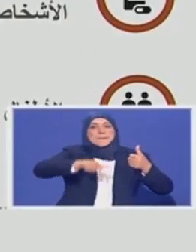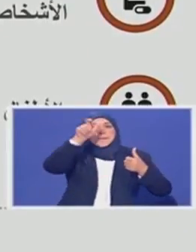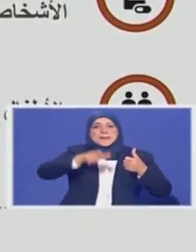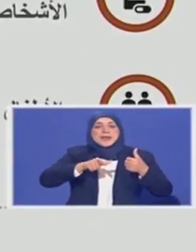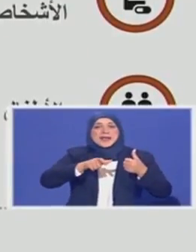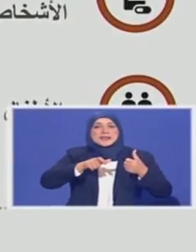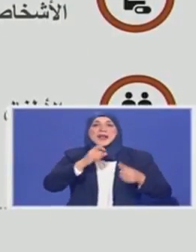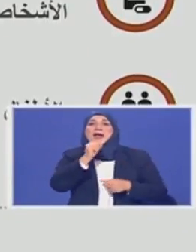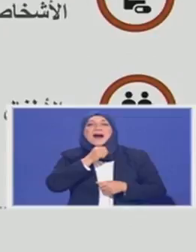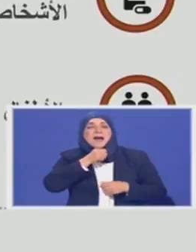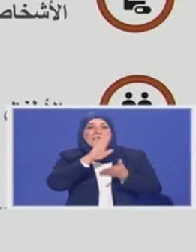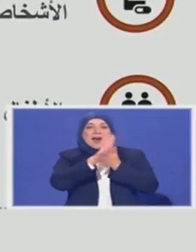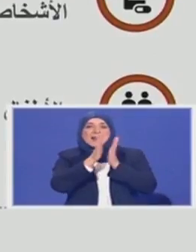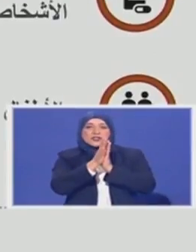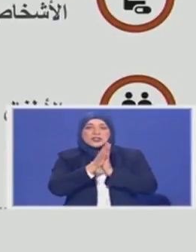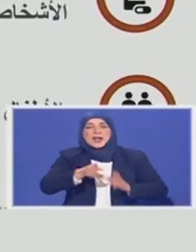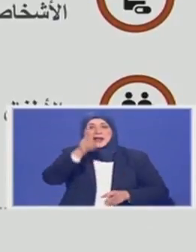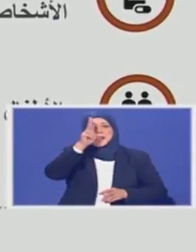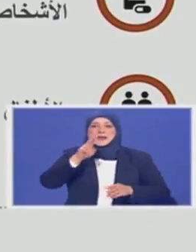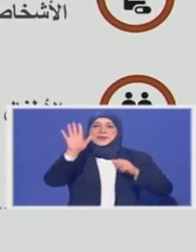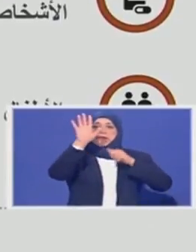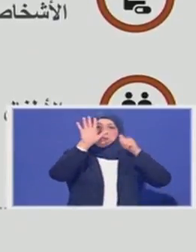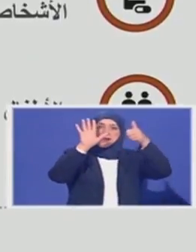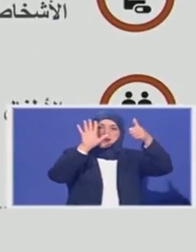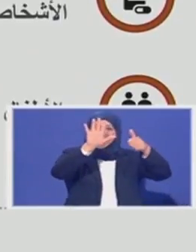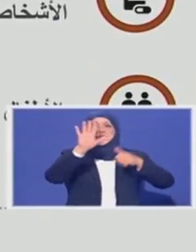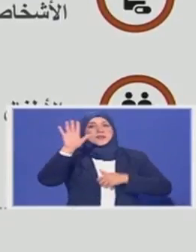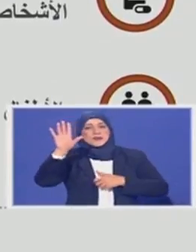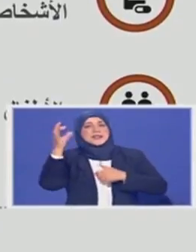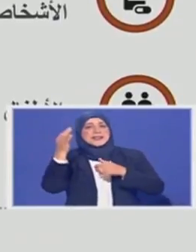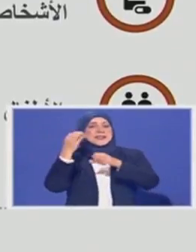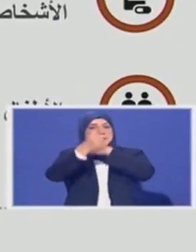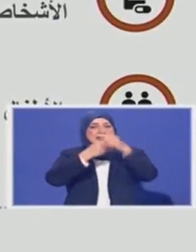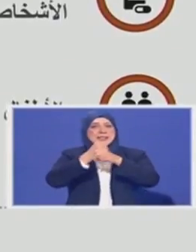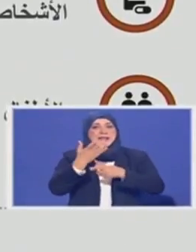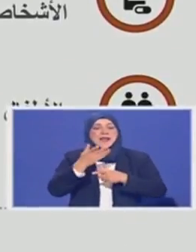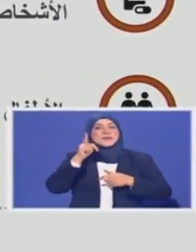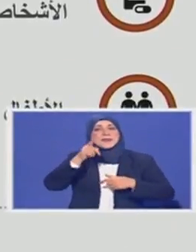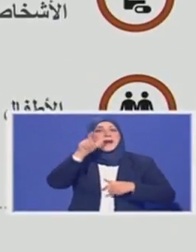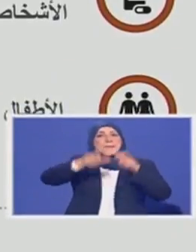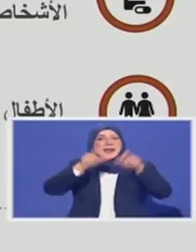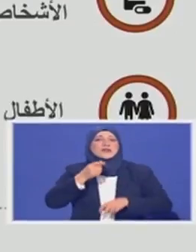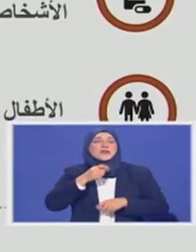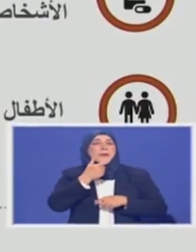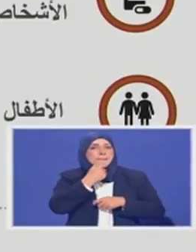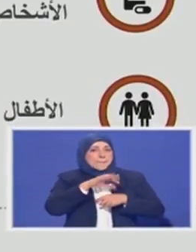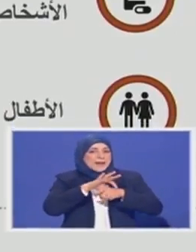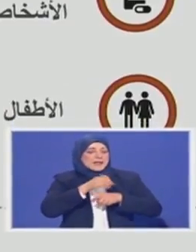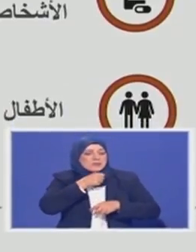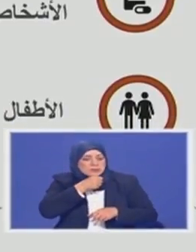من 65 سنة، الأشخاص ذوي المناعة الضعيفة والحاملين لأمراض مزمنة،